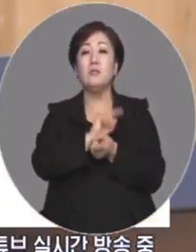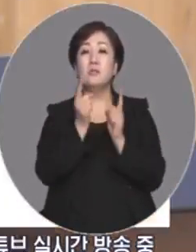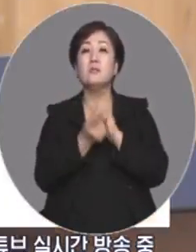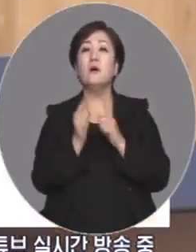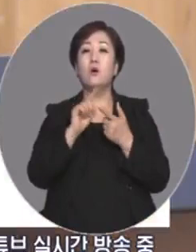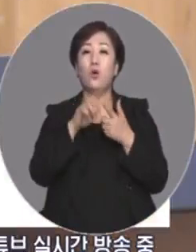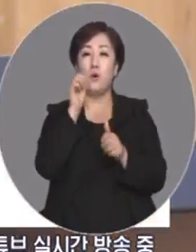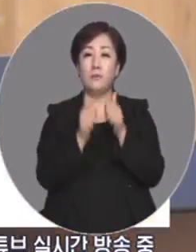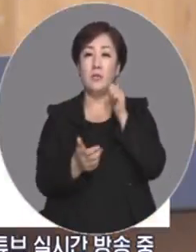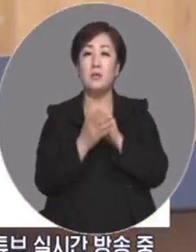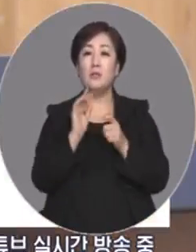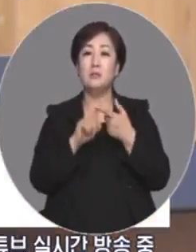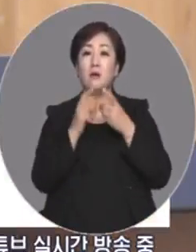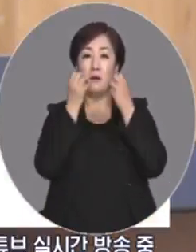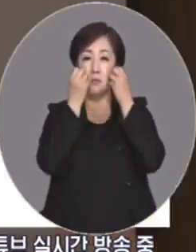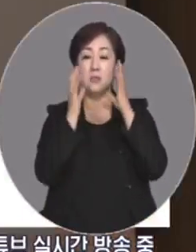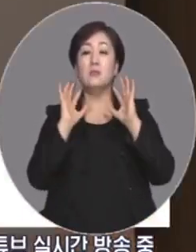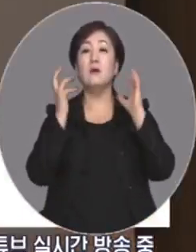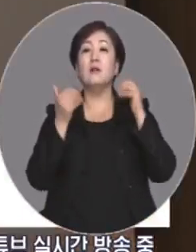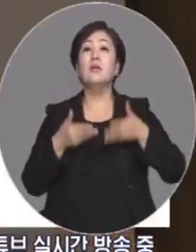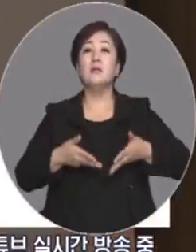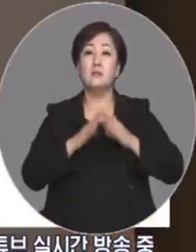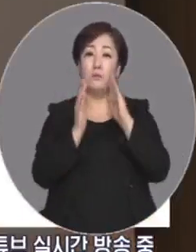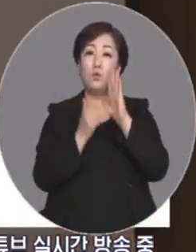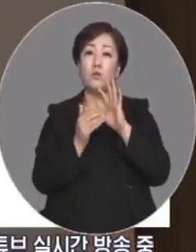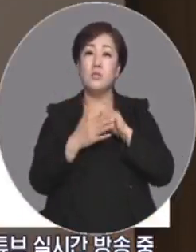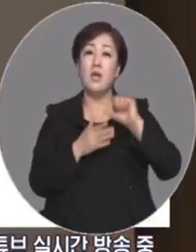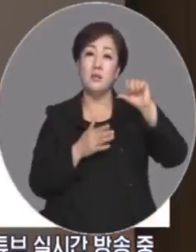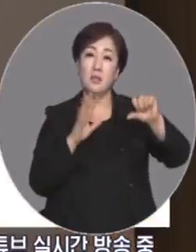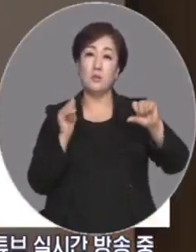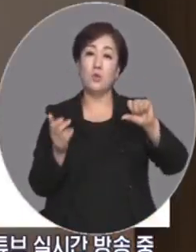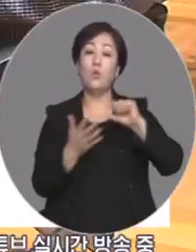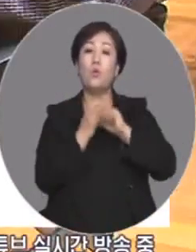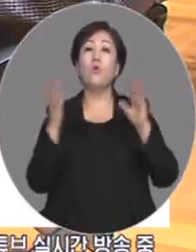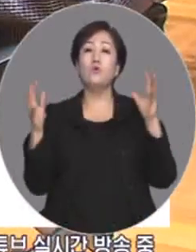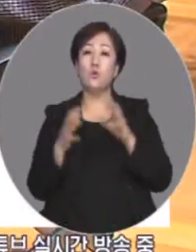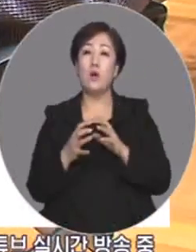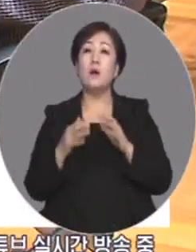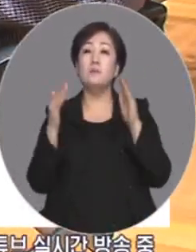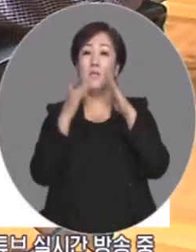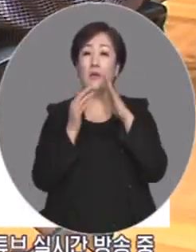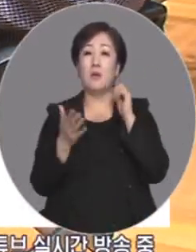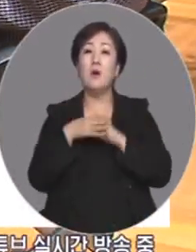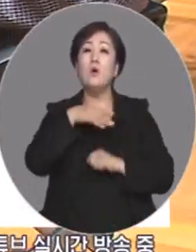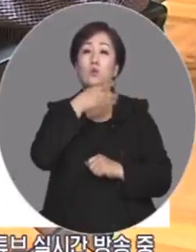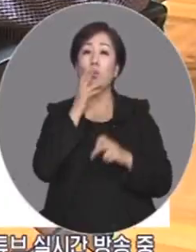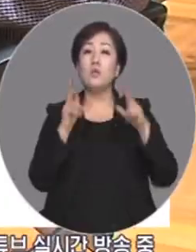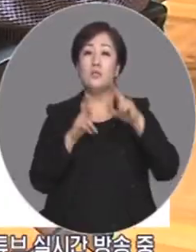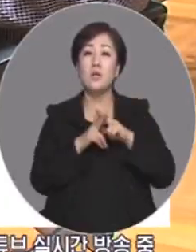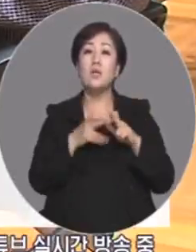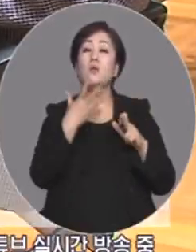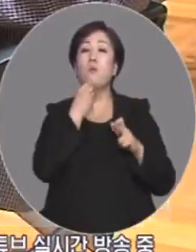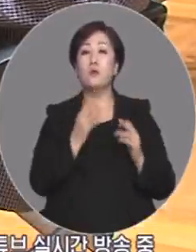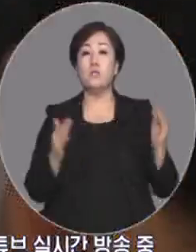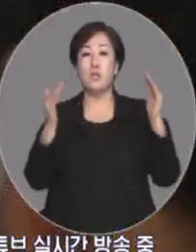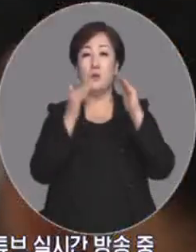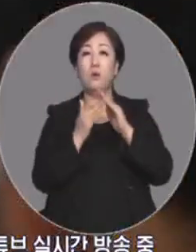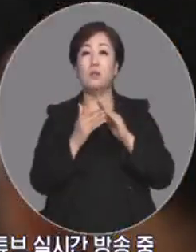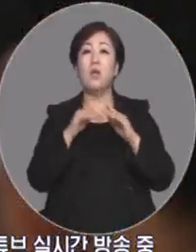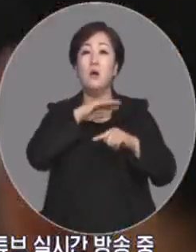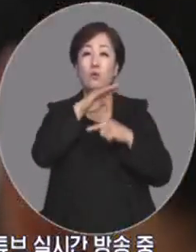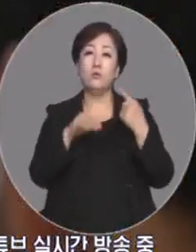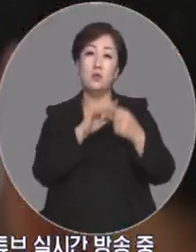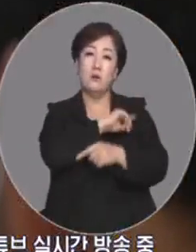통해 신설 국공립 어린이집 5곳과 종합재가센터 2곳, 그리고 노인과 장애인 복지관의 운영권을